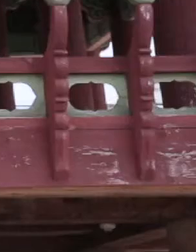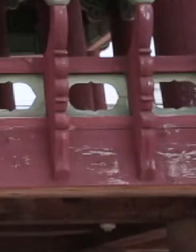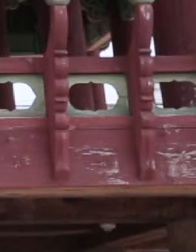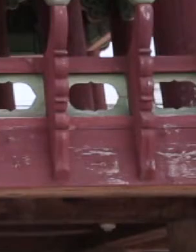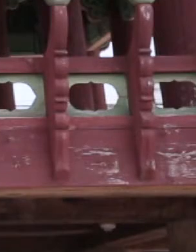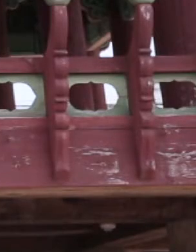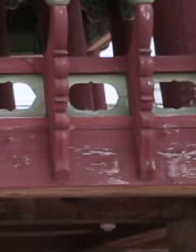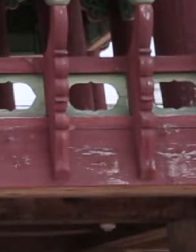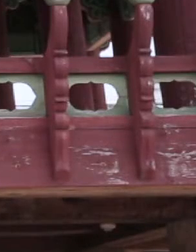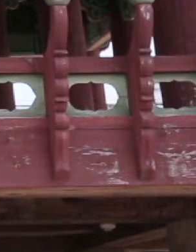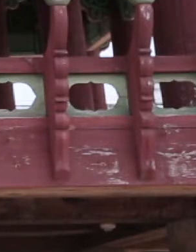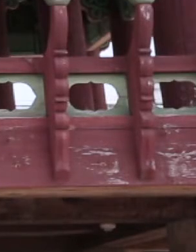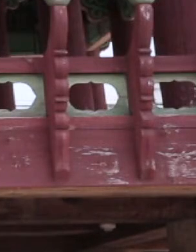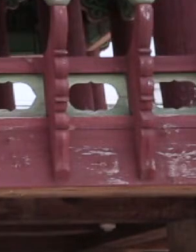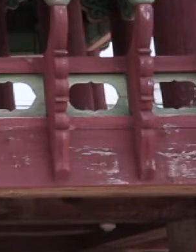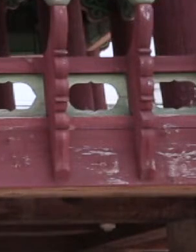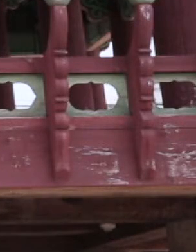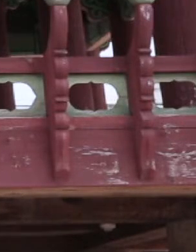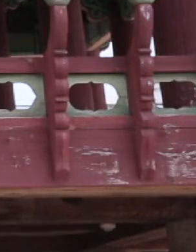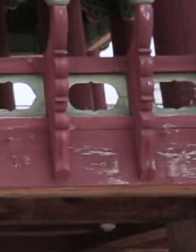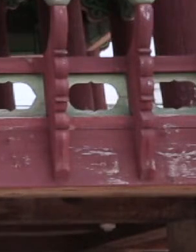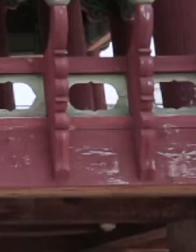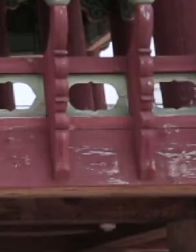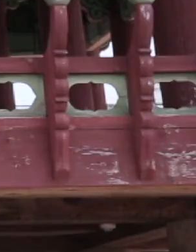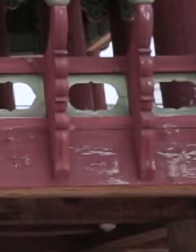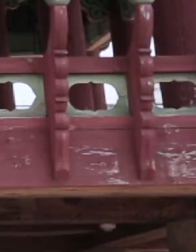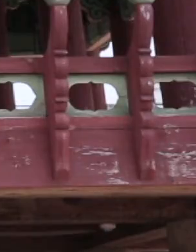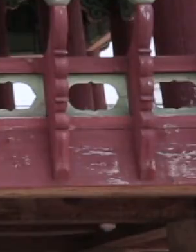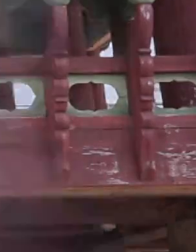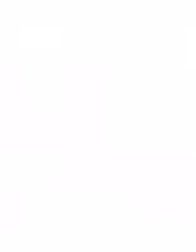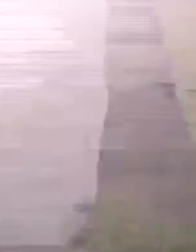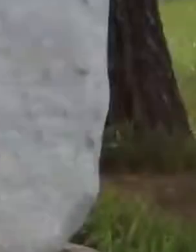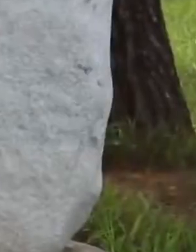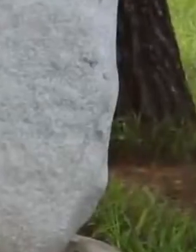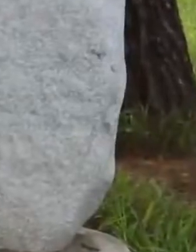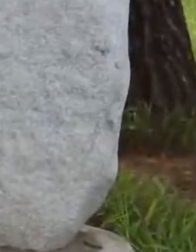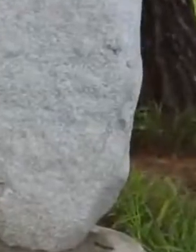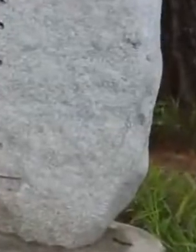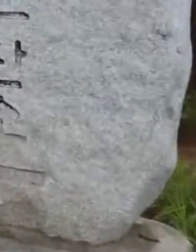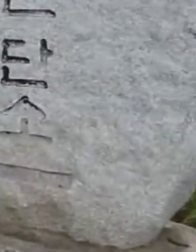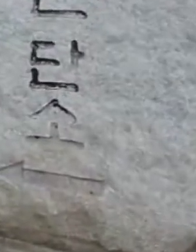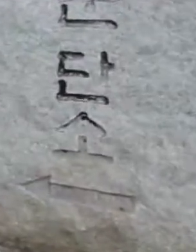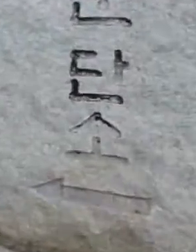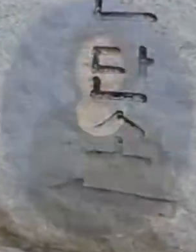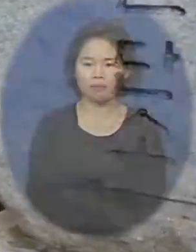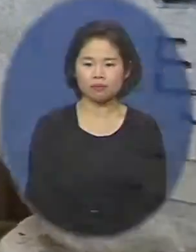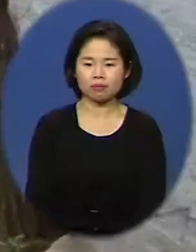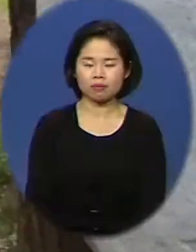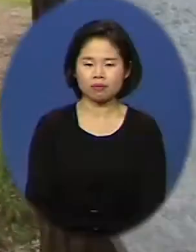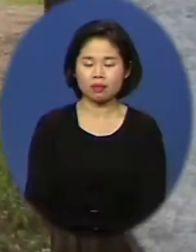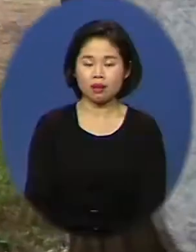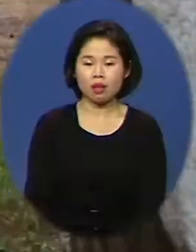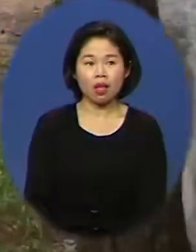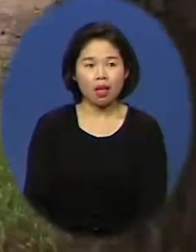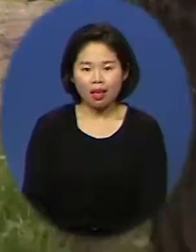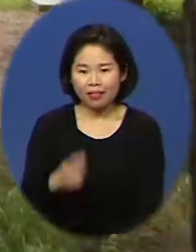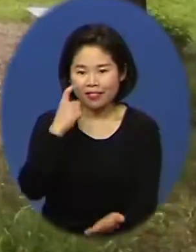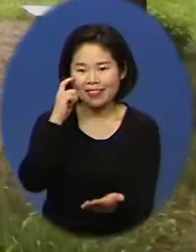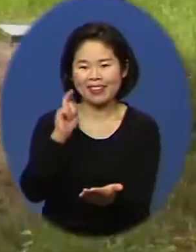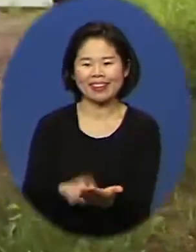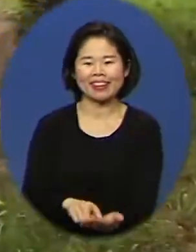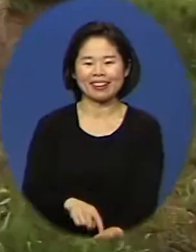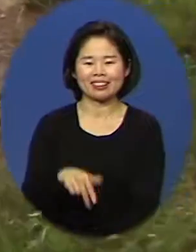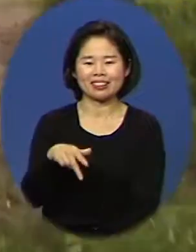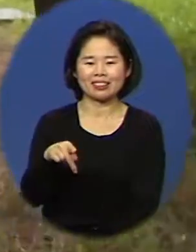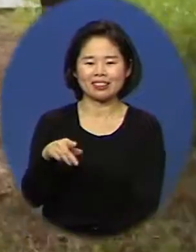19 20 21 22 아, 드디어 찾았네.